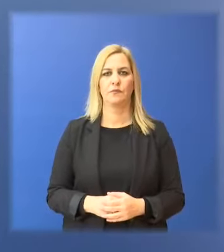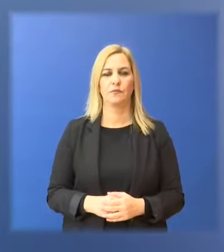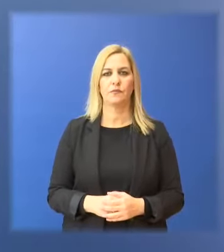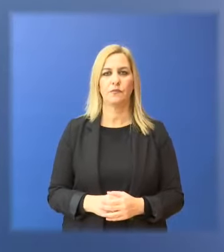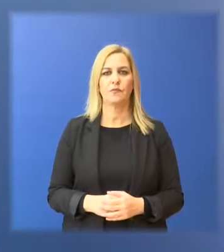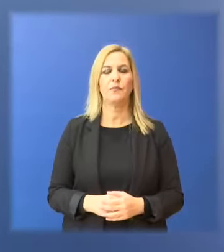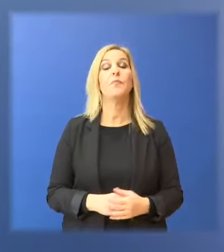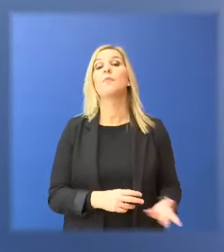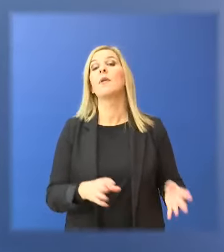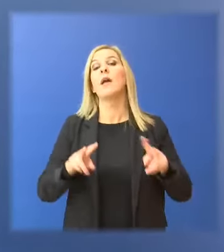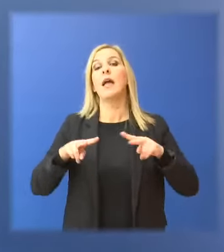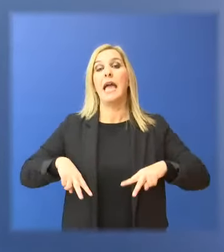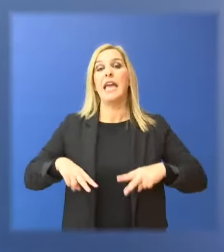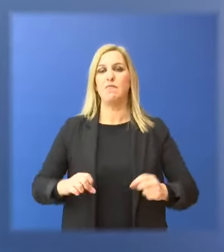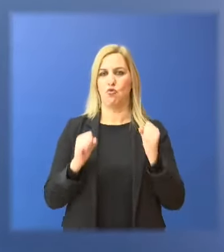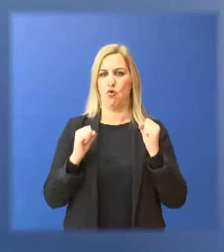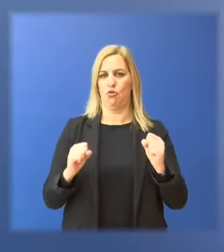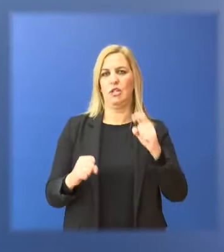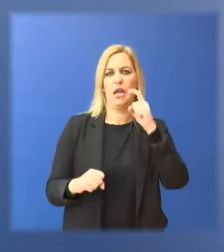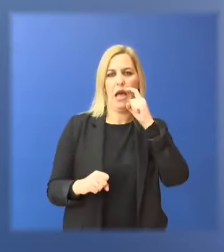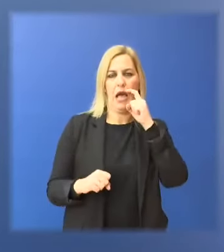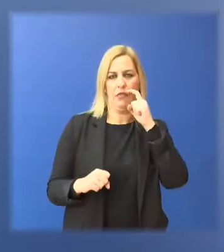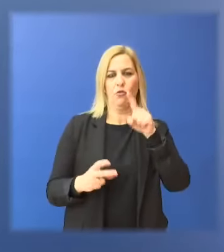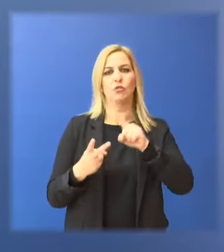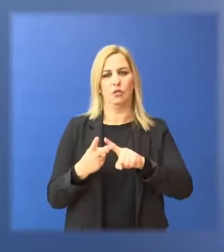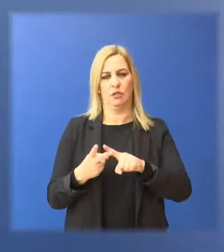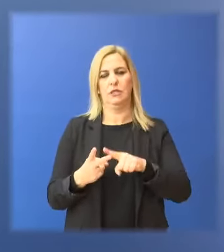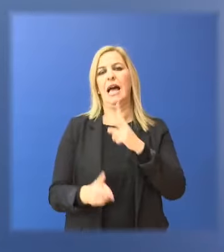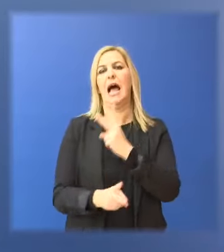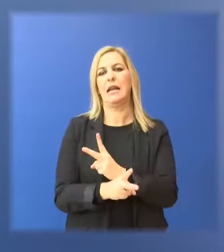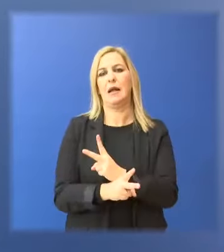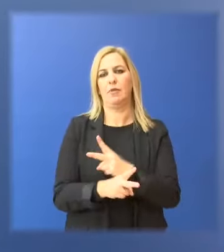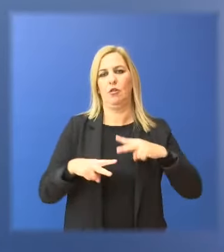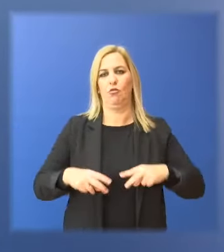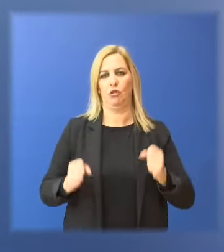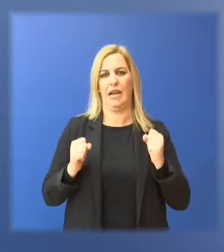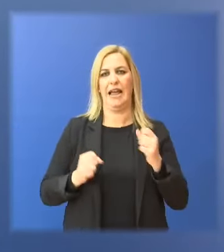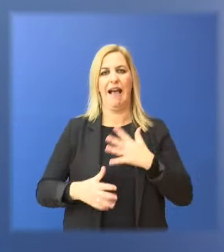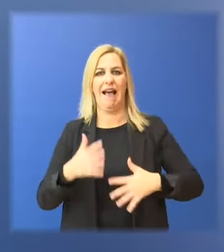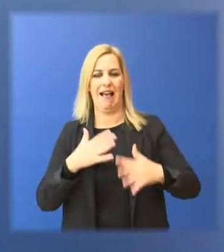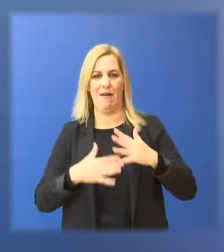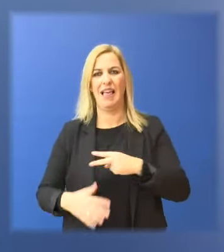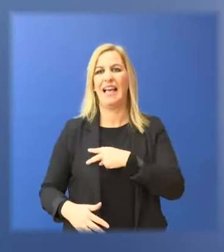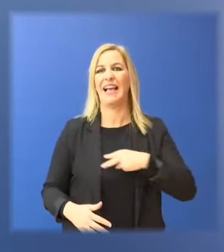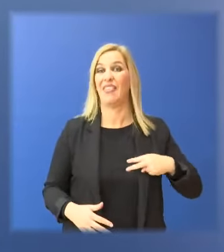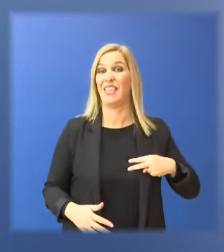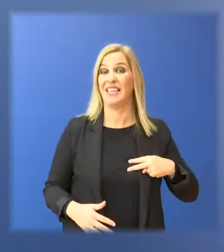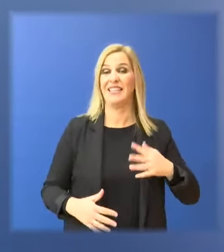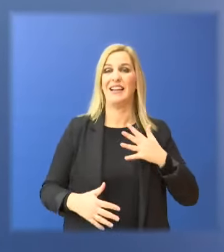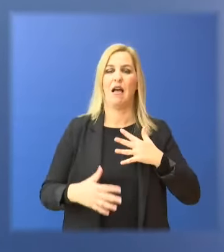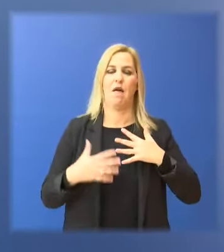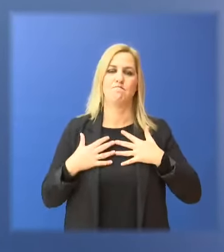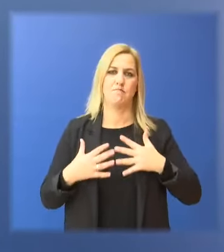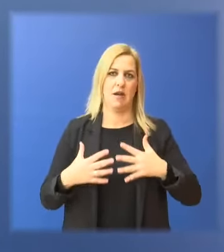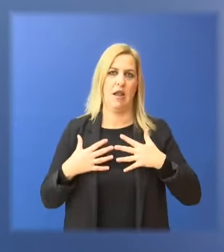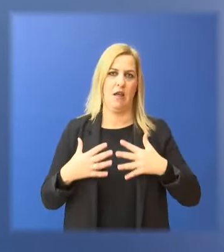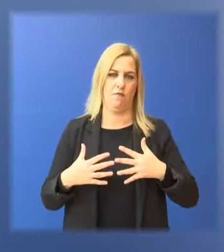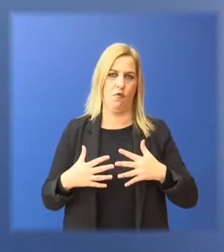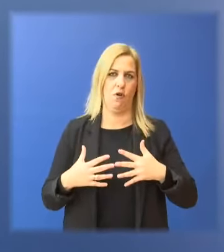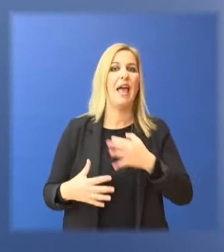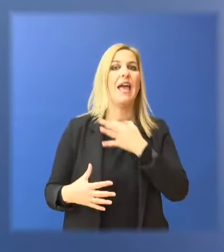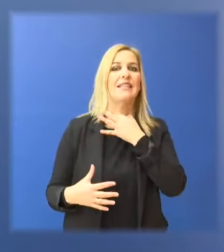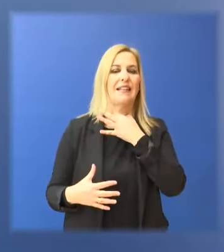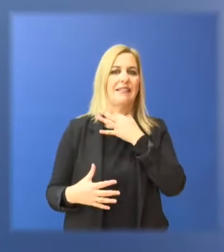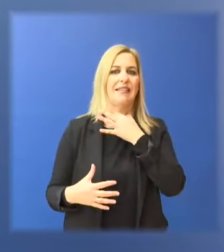Ο Υπουργός Υγείας κ. Άδωνης Γεωργιάδης, η αναπληρώτρια Υπουργός Υγείας κ. Ειρήνη Αγαπηδάκη, η καθηγήτρια πνευμονολογίας και εντατικής θεραπείας του